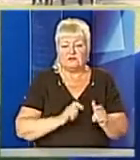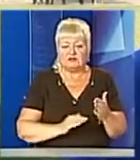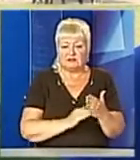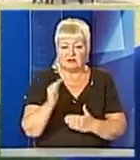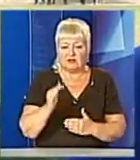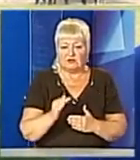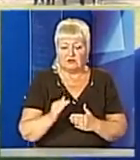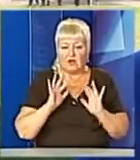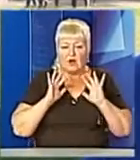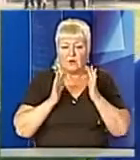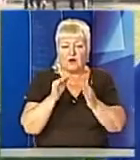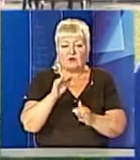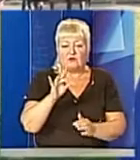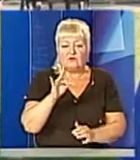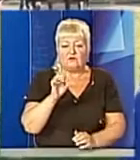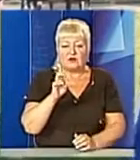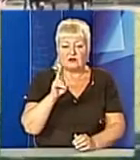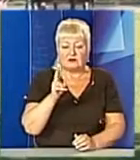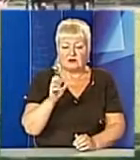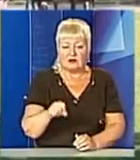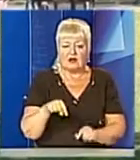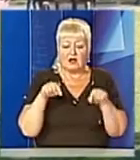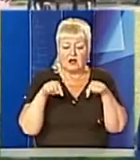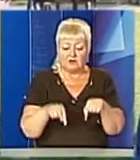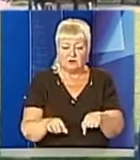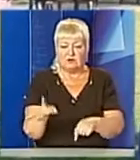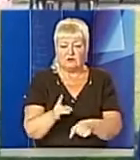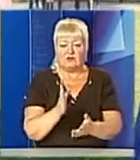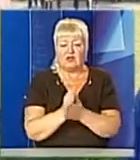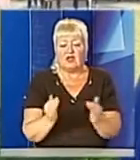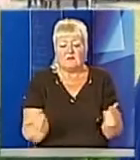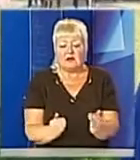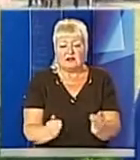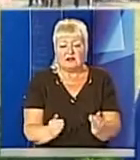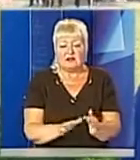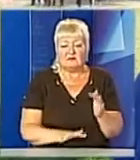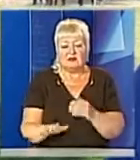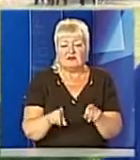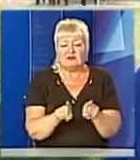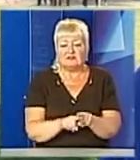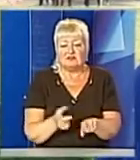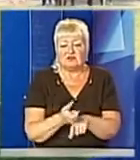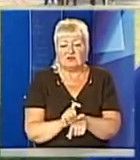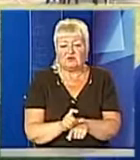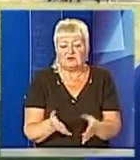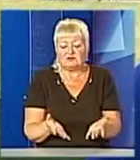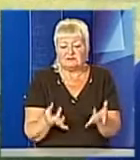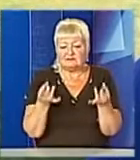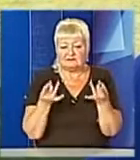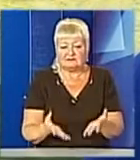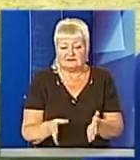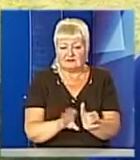Франка. А тут в мікрорайоні є маленькі майданчики, вони такі дуже маленькі,